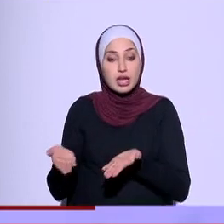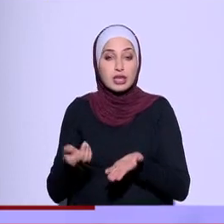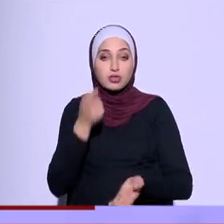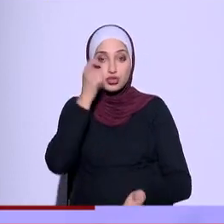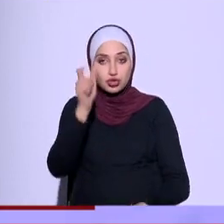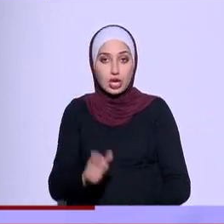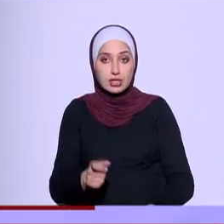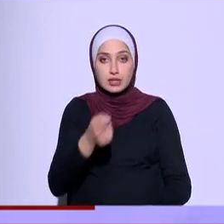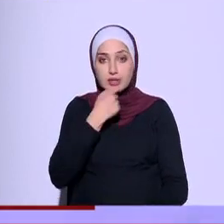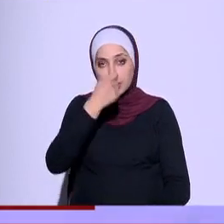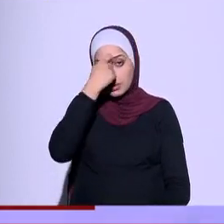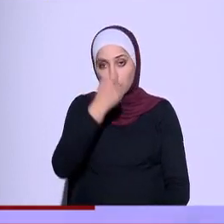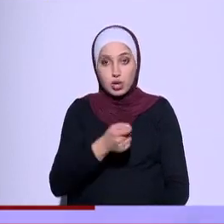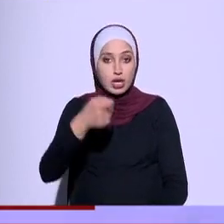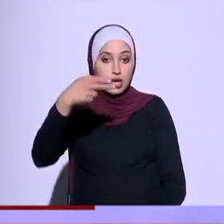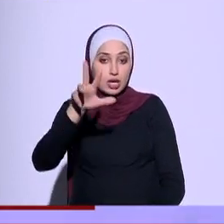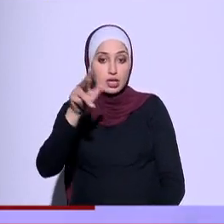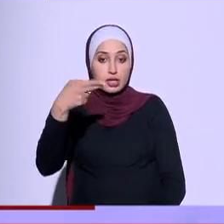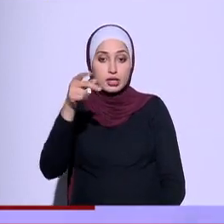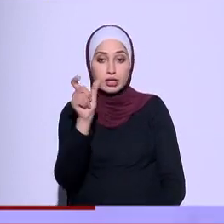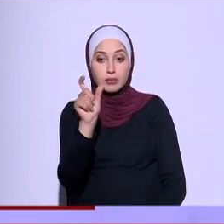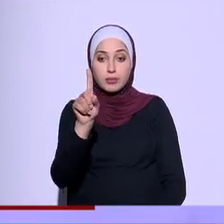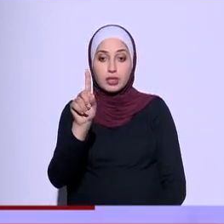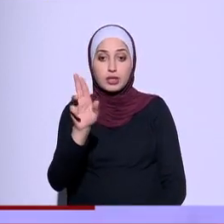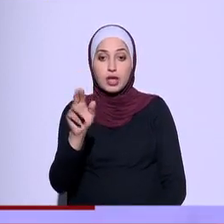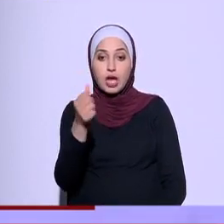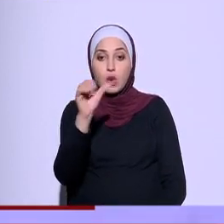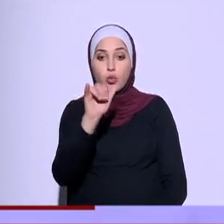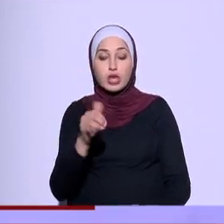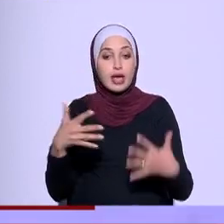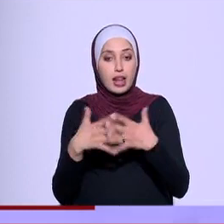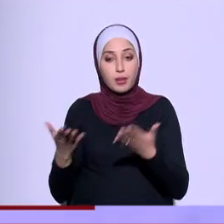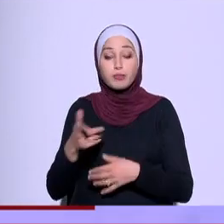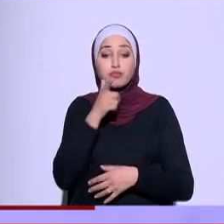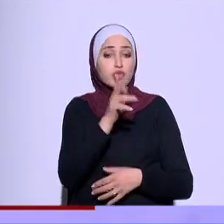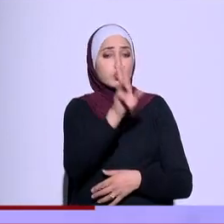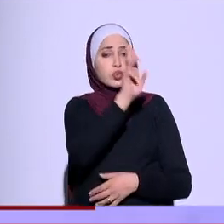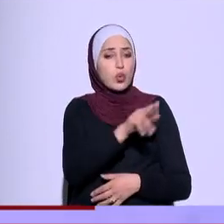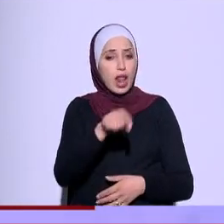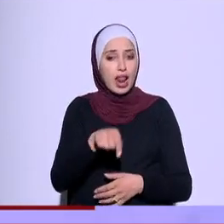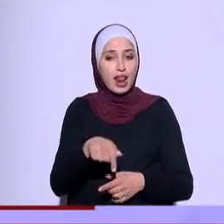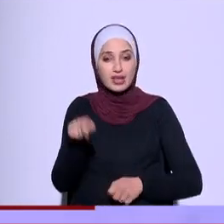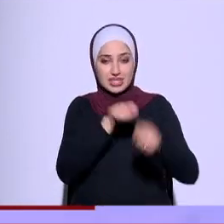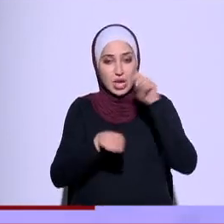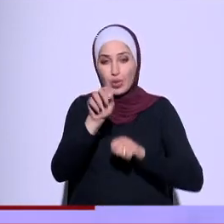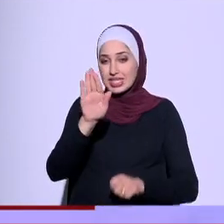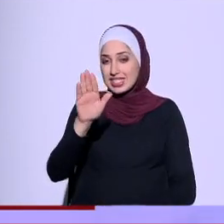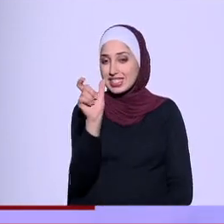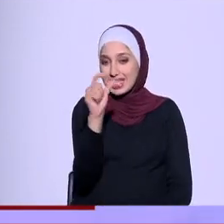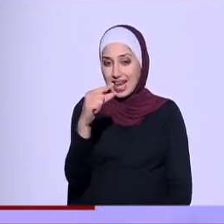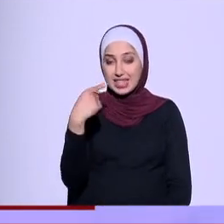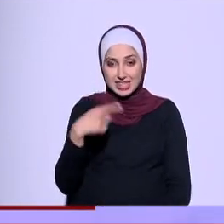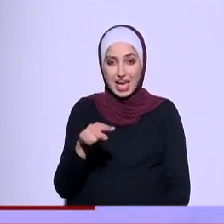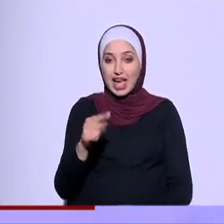نود أن نسمع منك ما هو الجديد الذي يحمله هذه النسخة من تطبيق سند الجديدة، ولماذا تم إطلاق نسخة